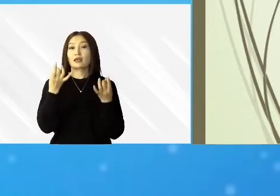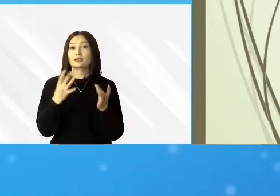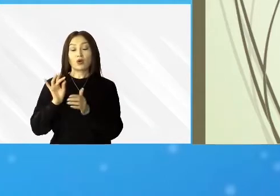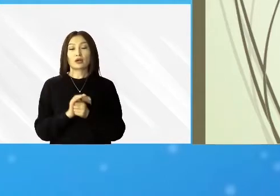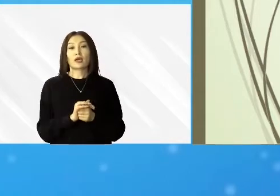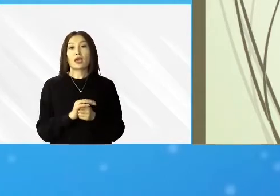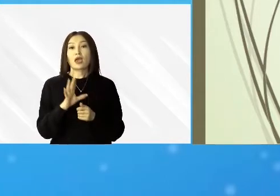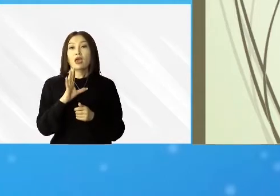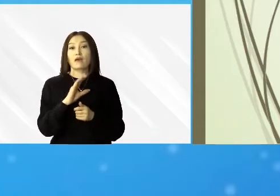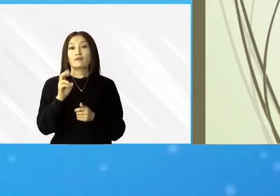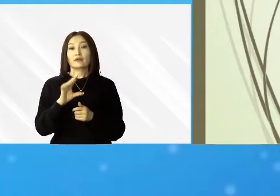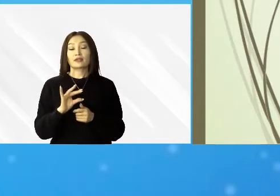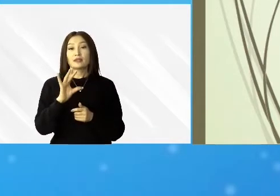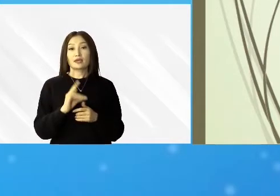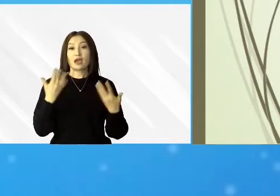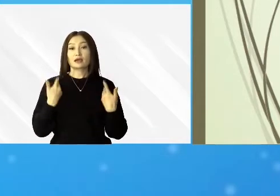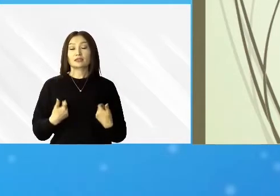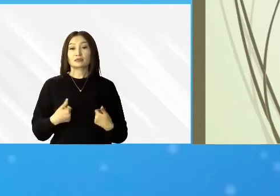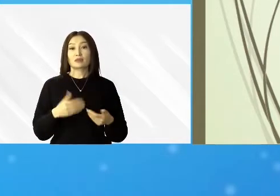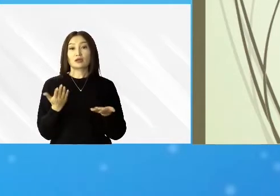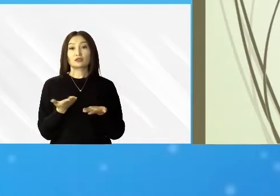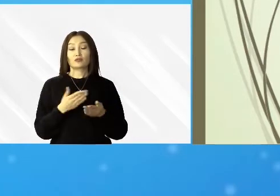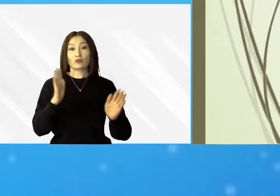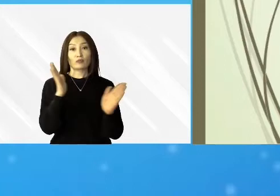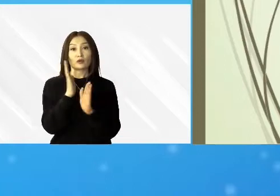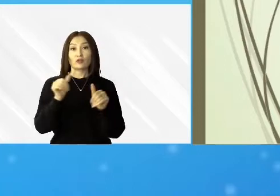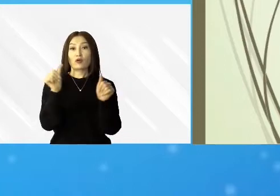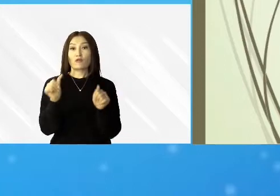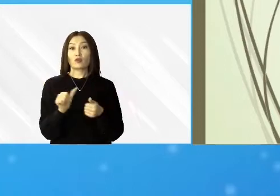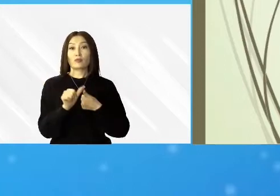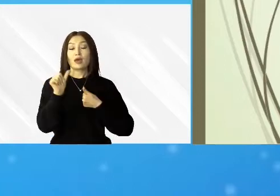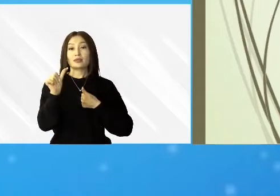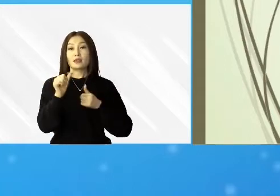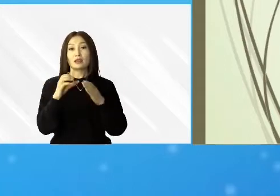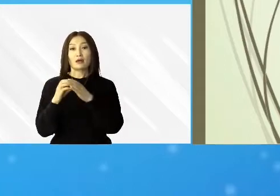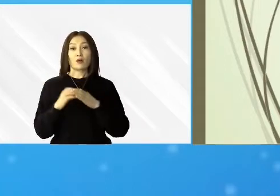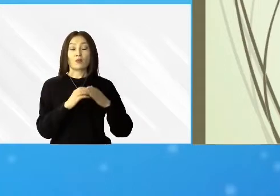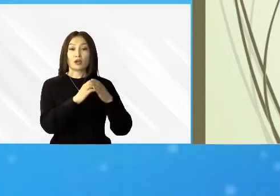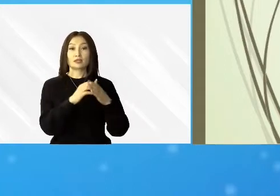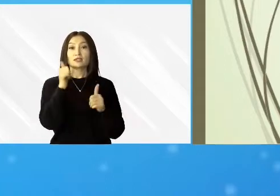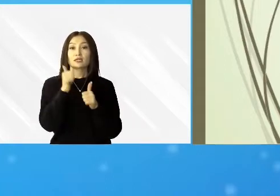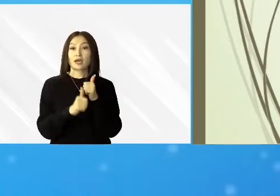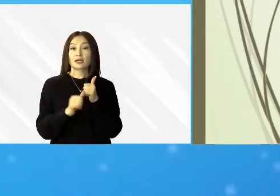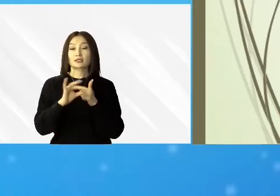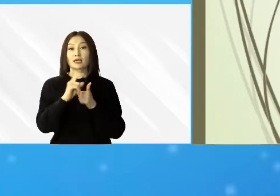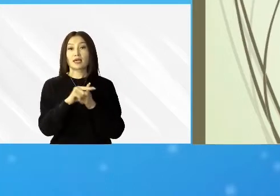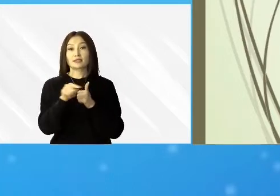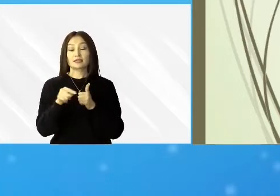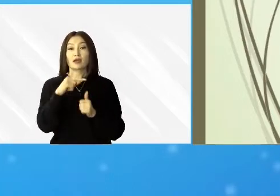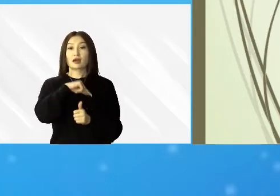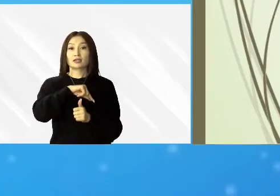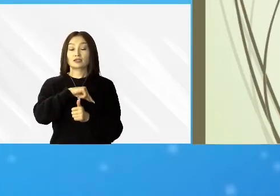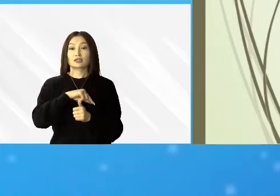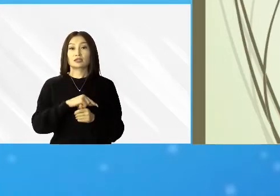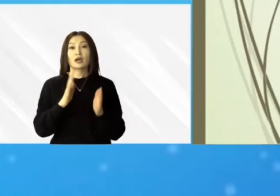отбора. Виды организмов существуют в природе в форме отдельных популяций. Каждая из них